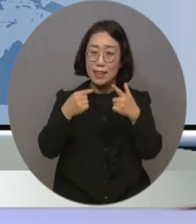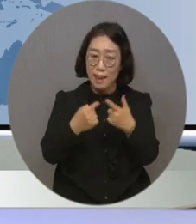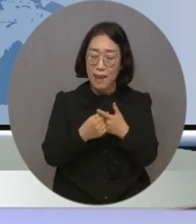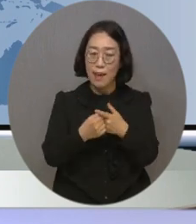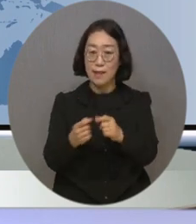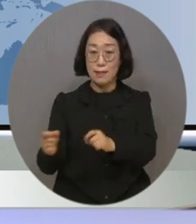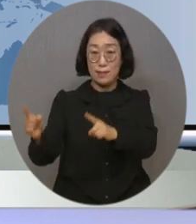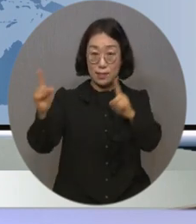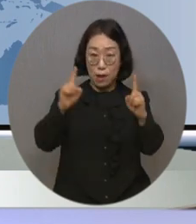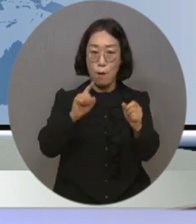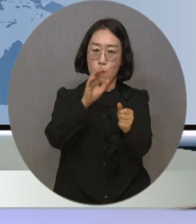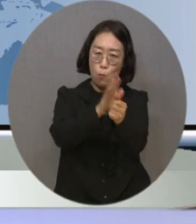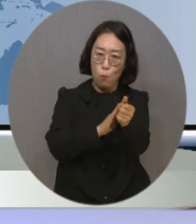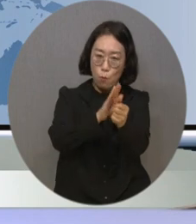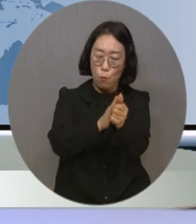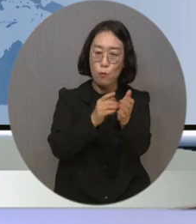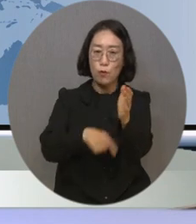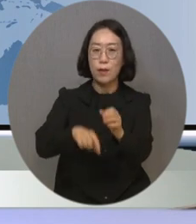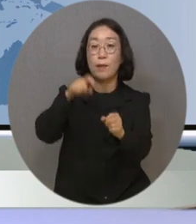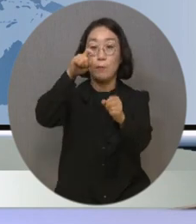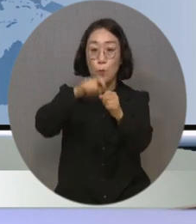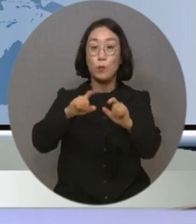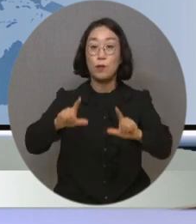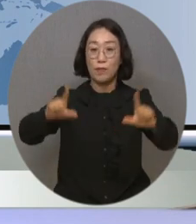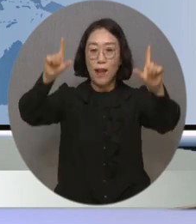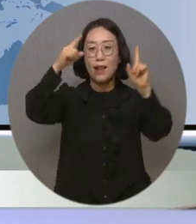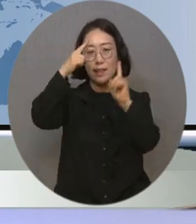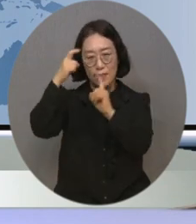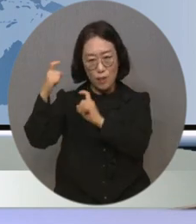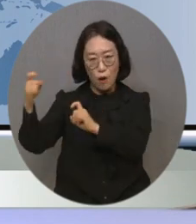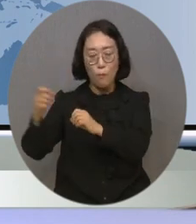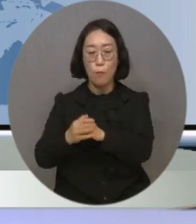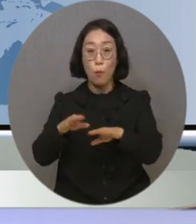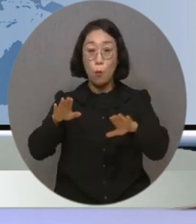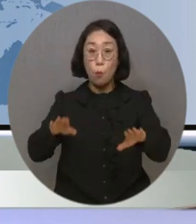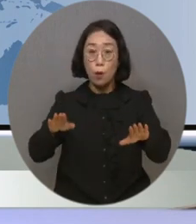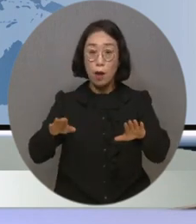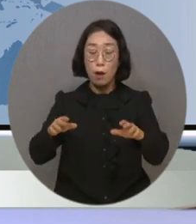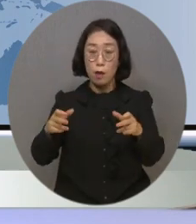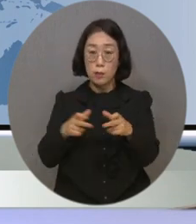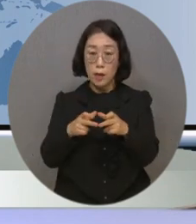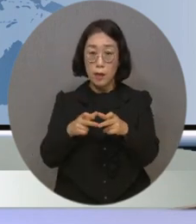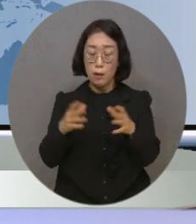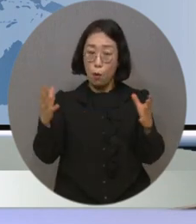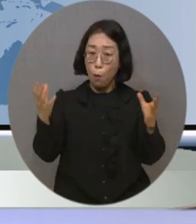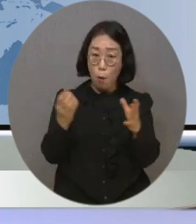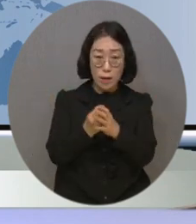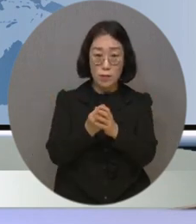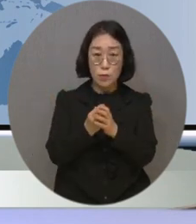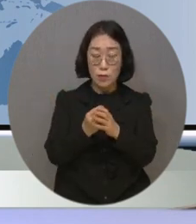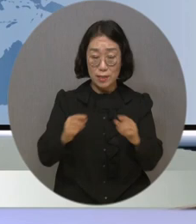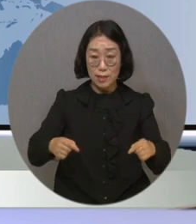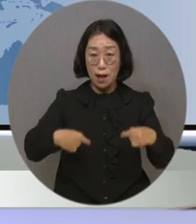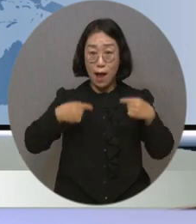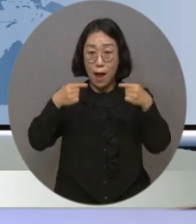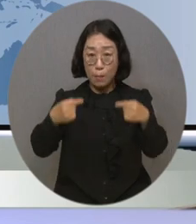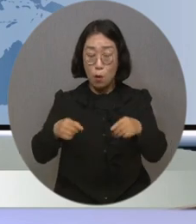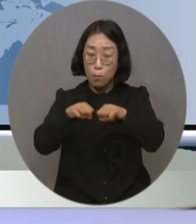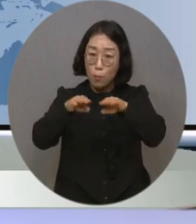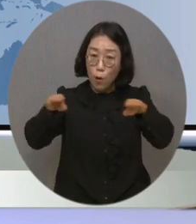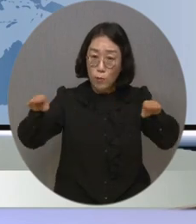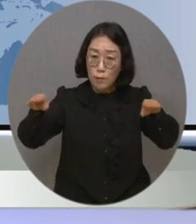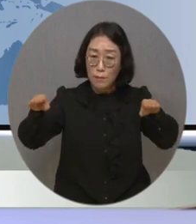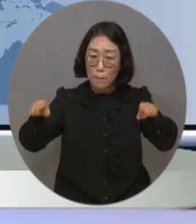재활 의욕을 고취하기 위한 날이죠. 2023년 현재 장애인의 완전한 참여와 평등은 어느 수준까지